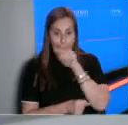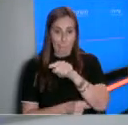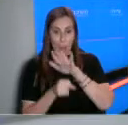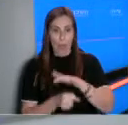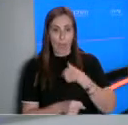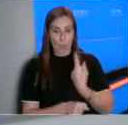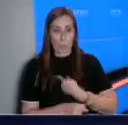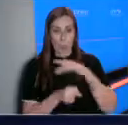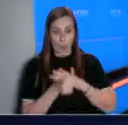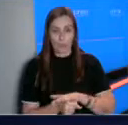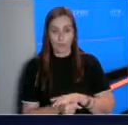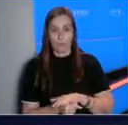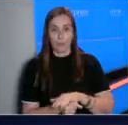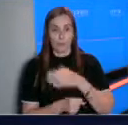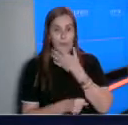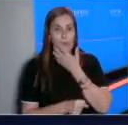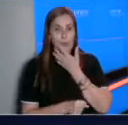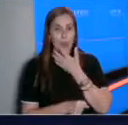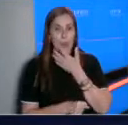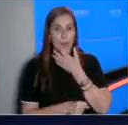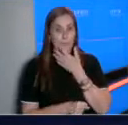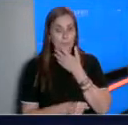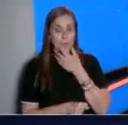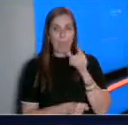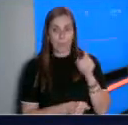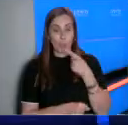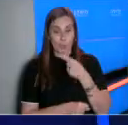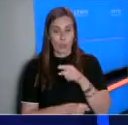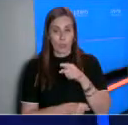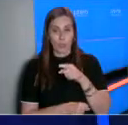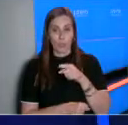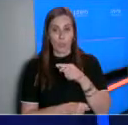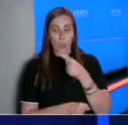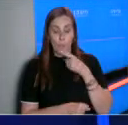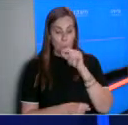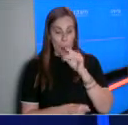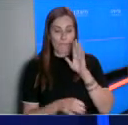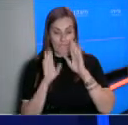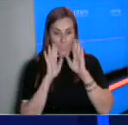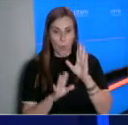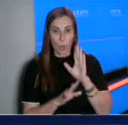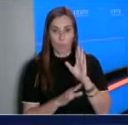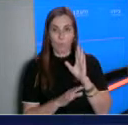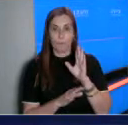אנחנו הלוביסטים. אבל כשאתה אומר... הם בכנסת. אבל כשאתה מונה טוויטר